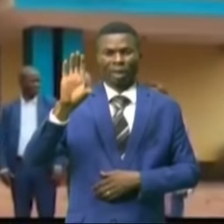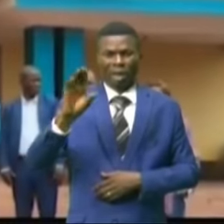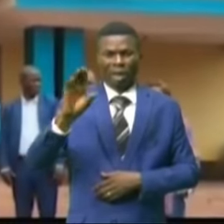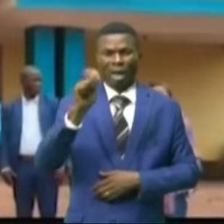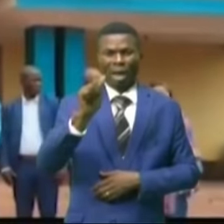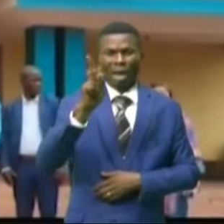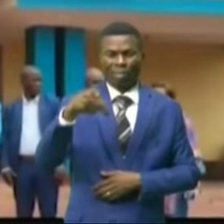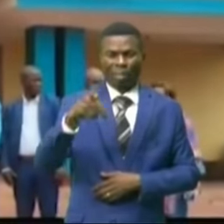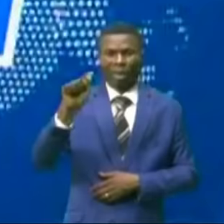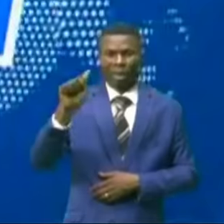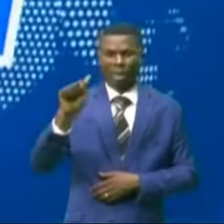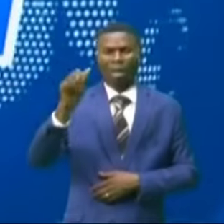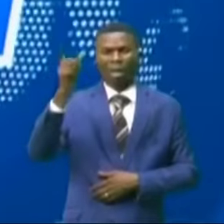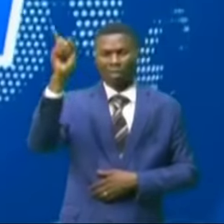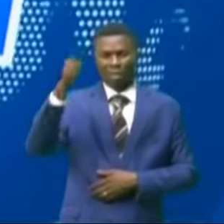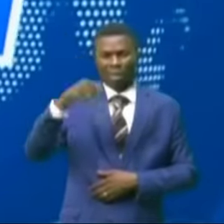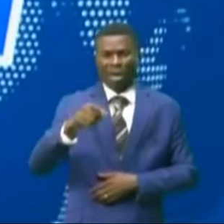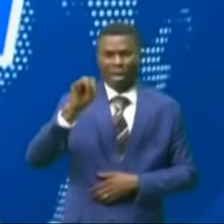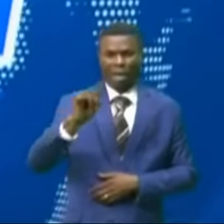APA/MLC.